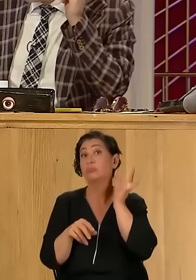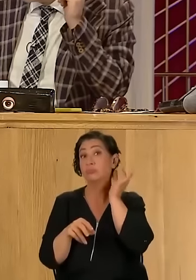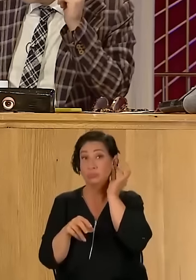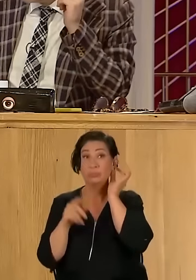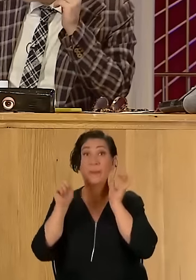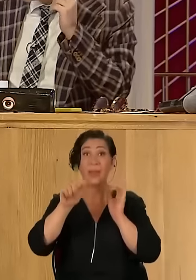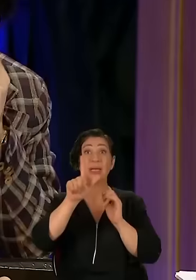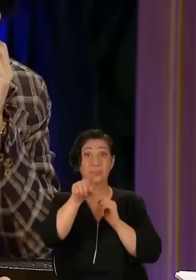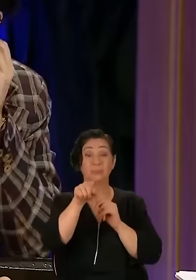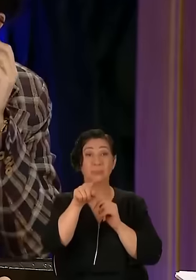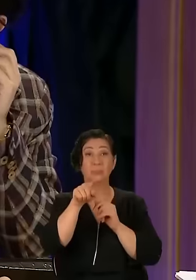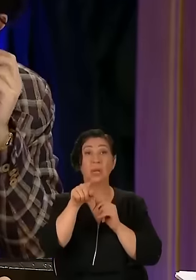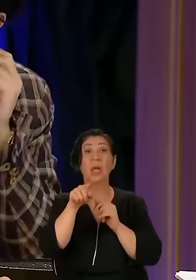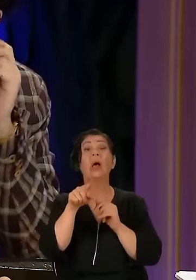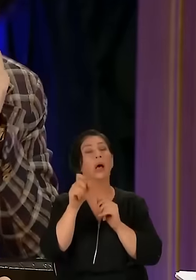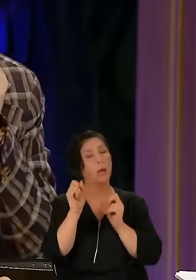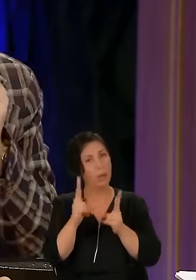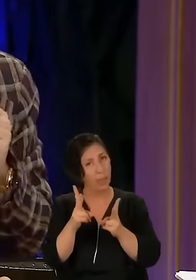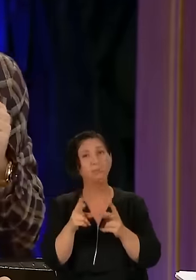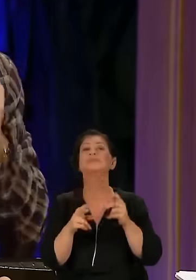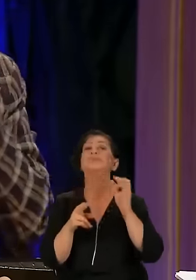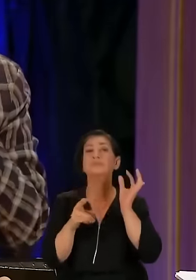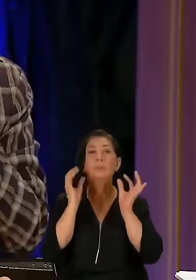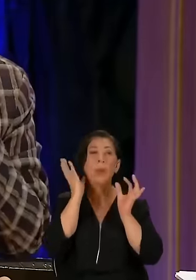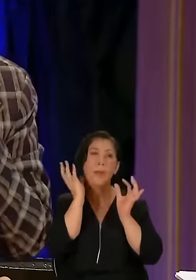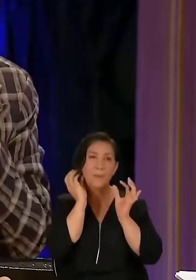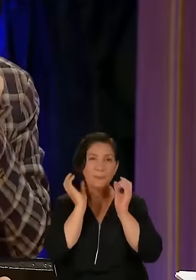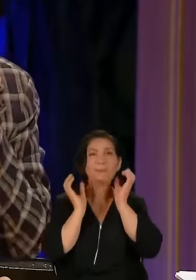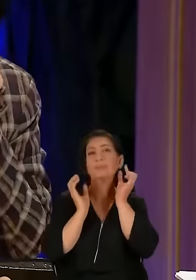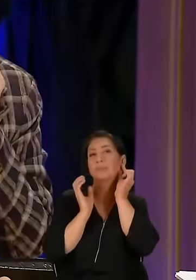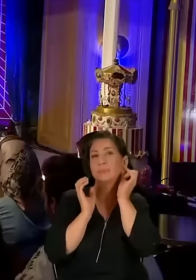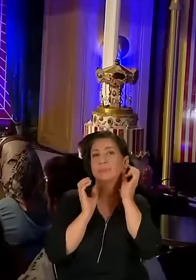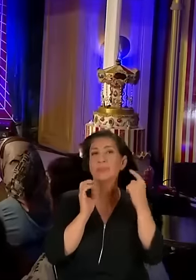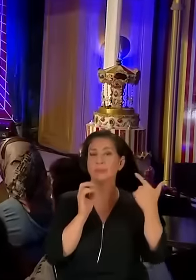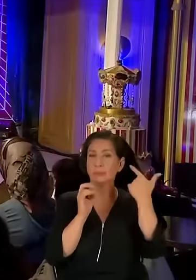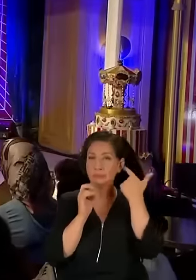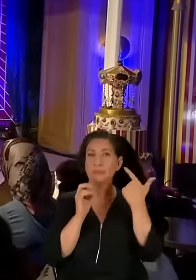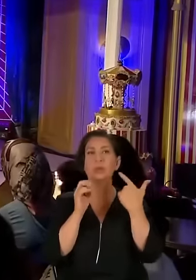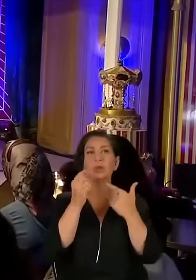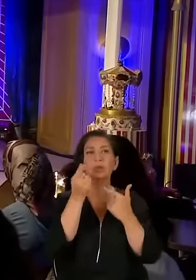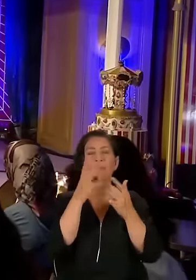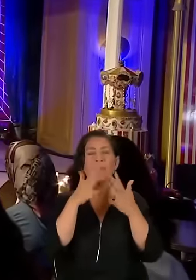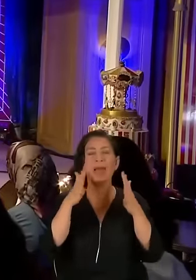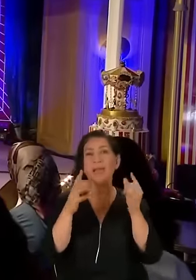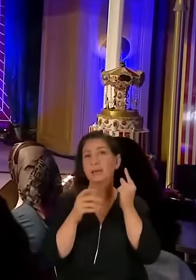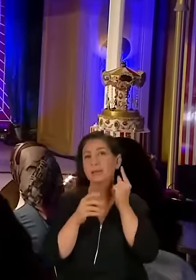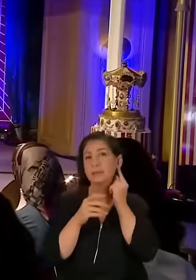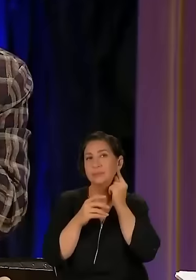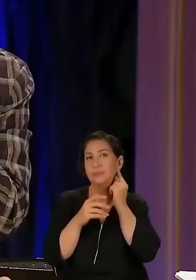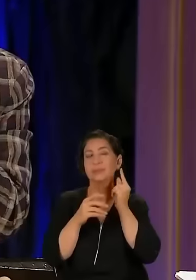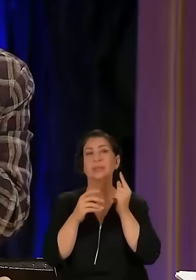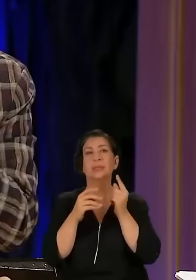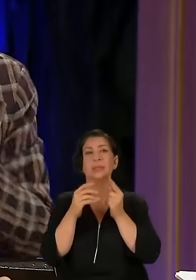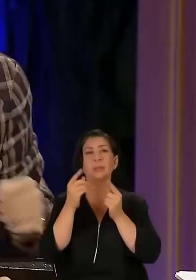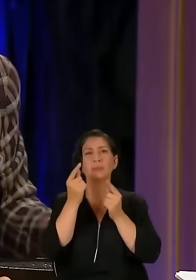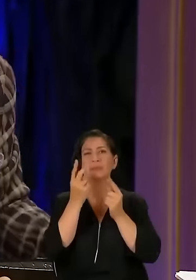solu deldirtmen lazım. Okey, tamam, o delik kapandı. Solu deldirttim. Solda da küçük pırlanta takıyorum.